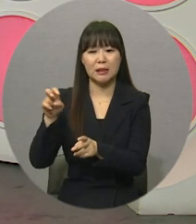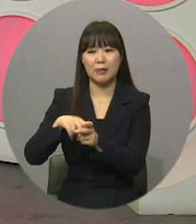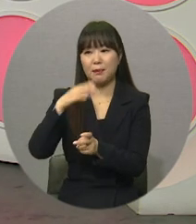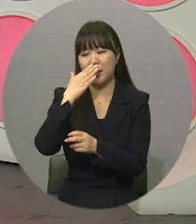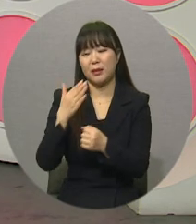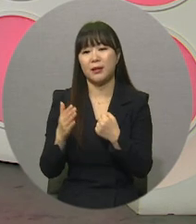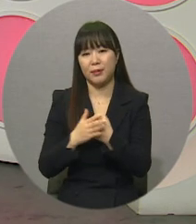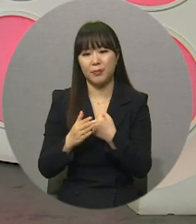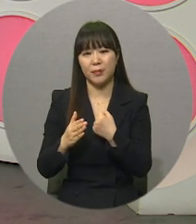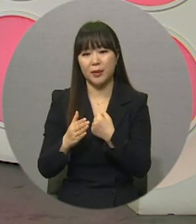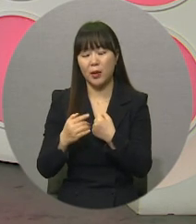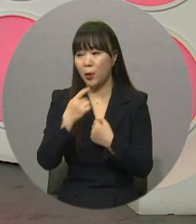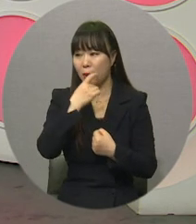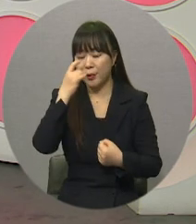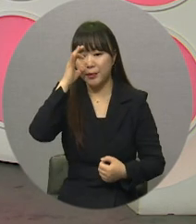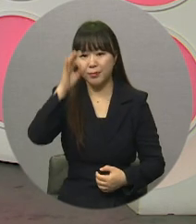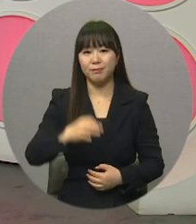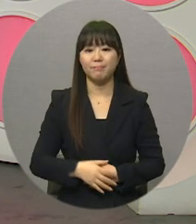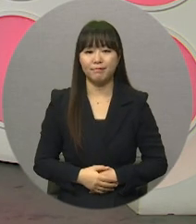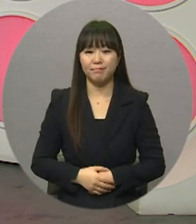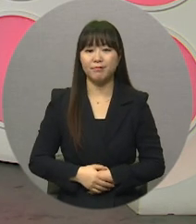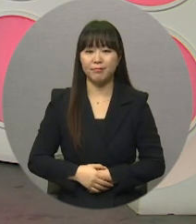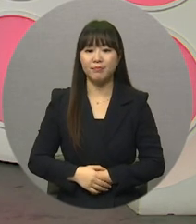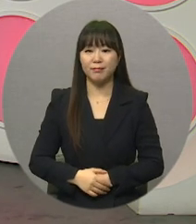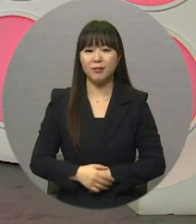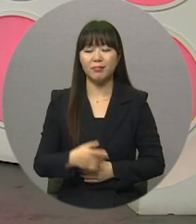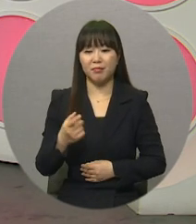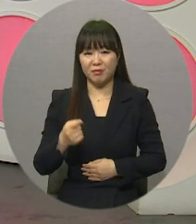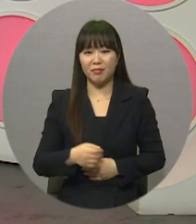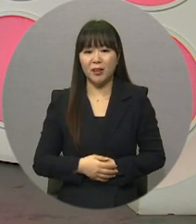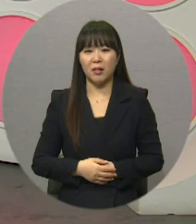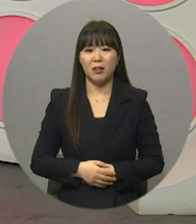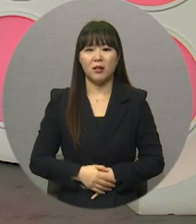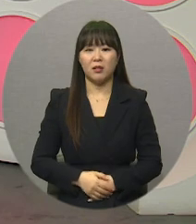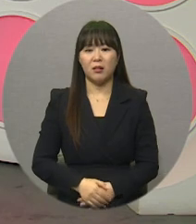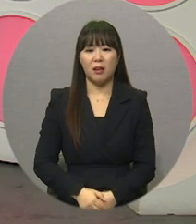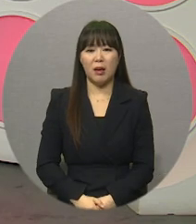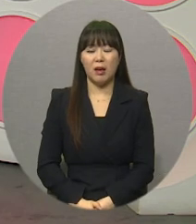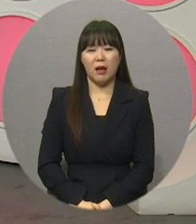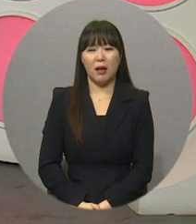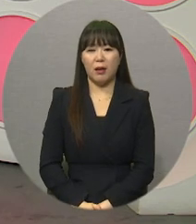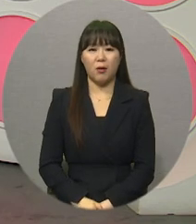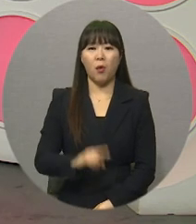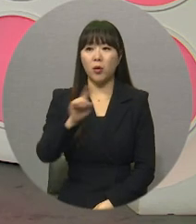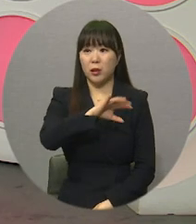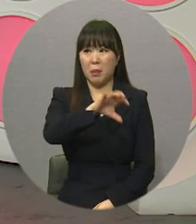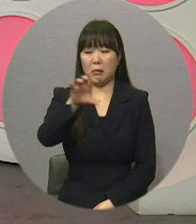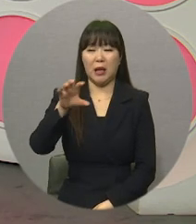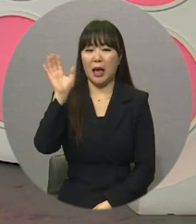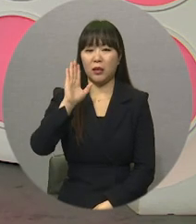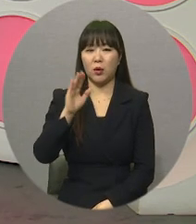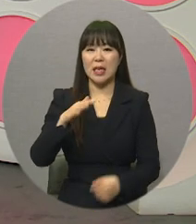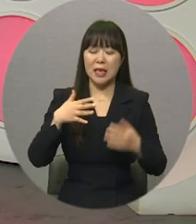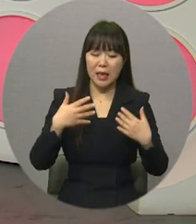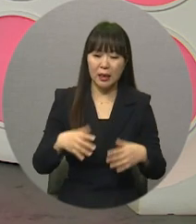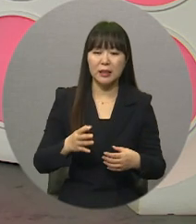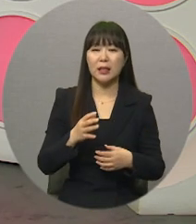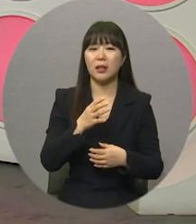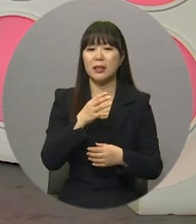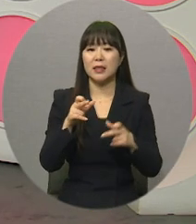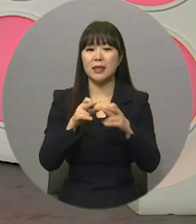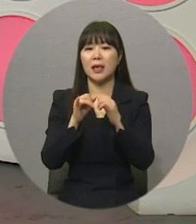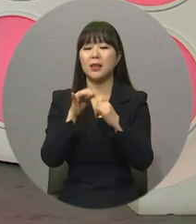거니까 알아보시면 됩니다. 그렇게 이동하시면 됩니다. 네. 그 아무나 이동하면 안 되고요. 노약자나